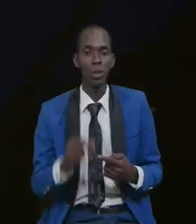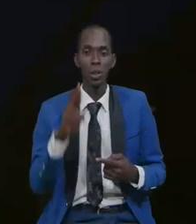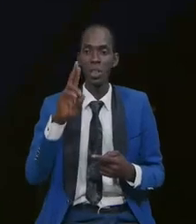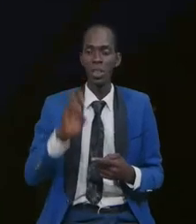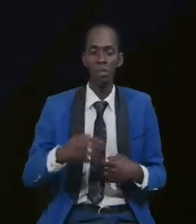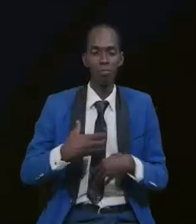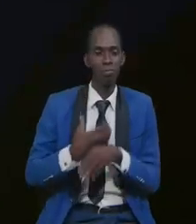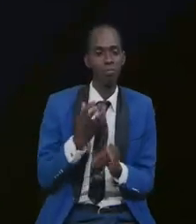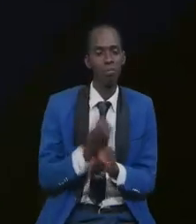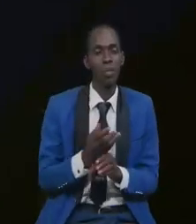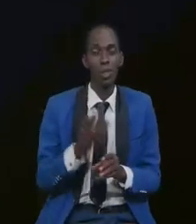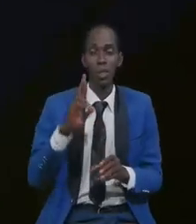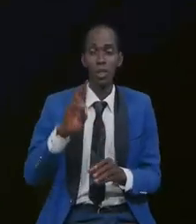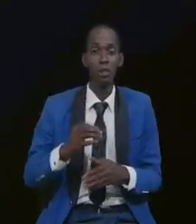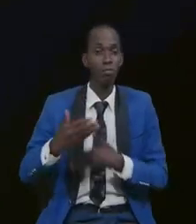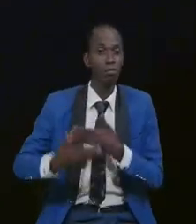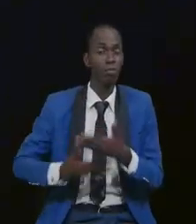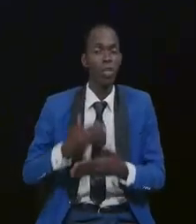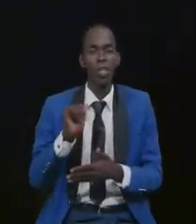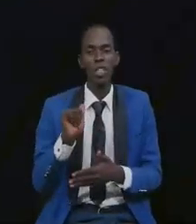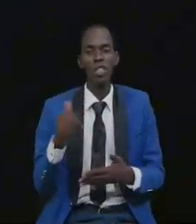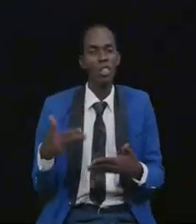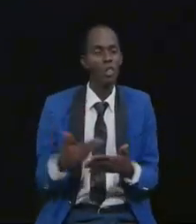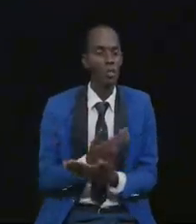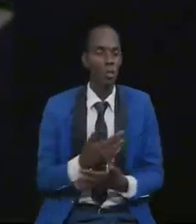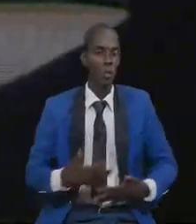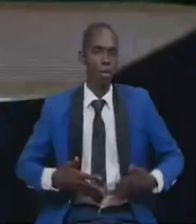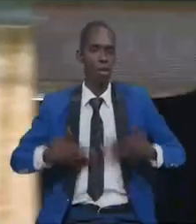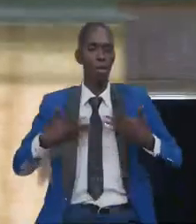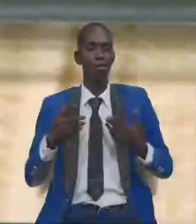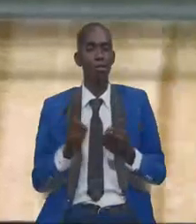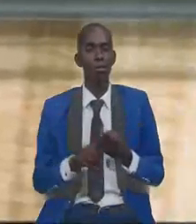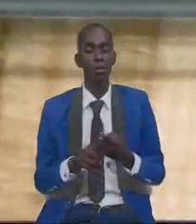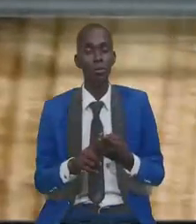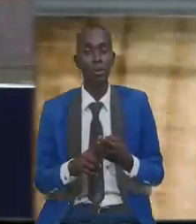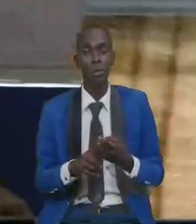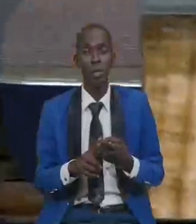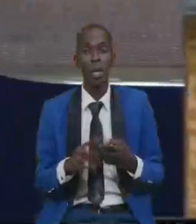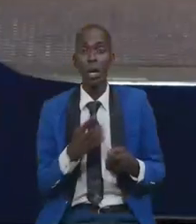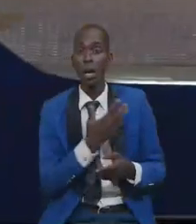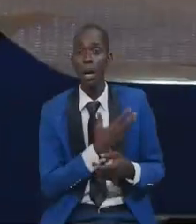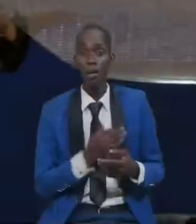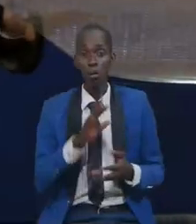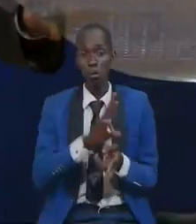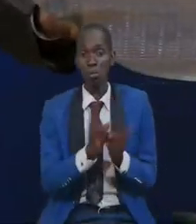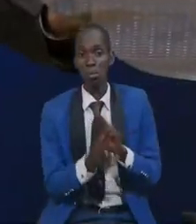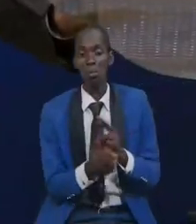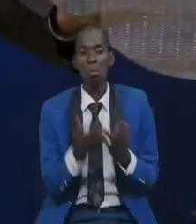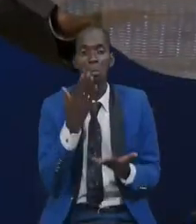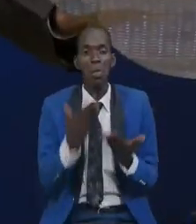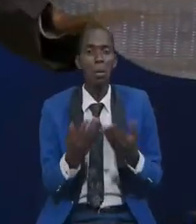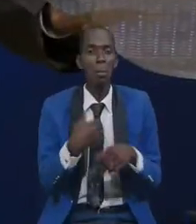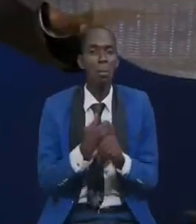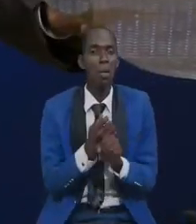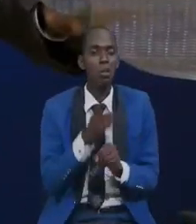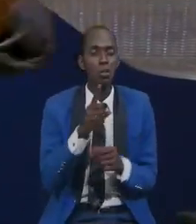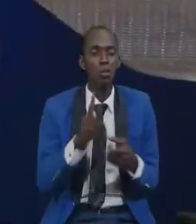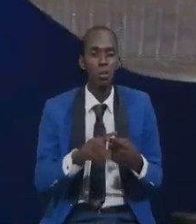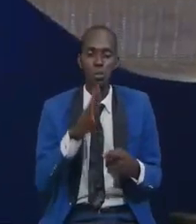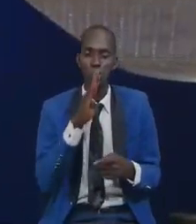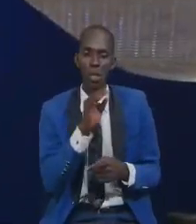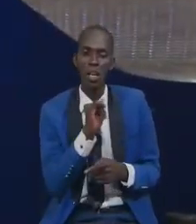sera donnée, une nouvelle approche de ta vie. Et ta repentance peut te faire posséder la faveur de Dieu.